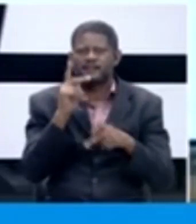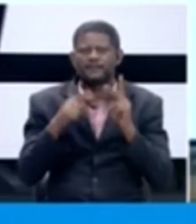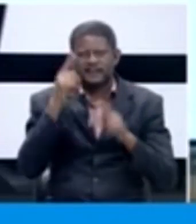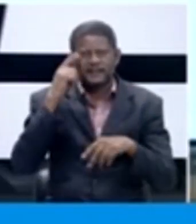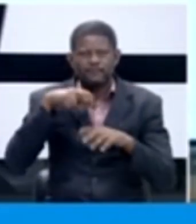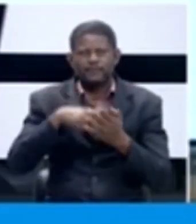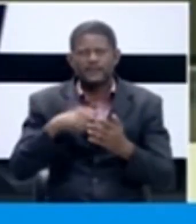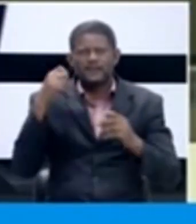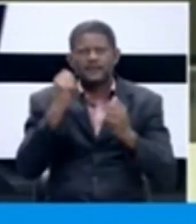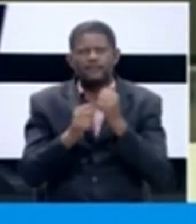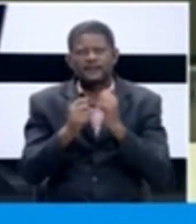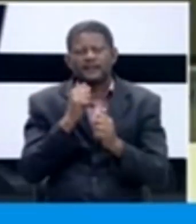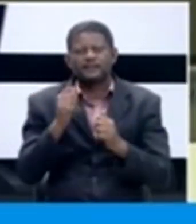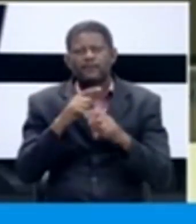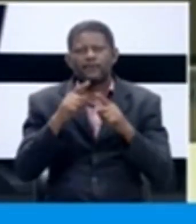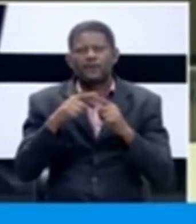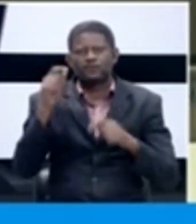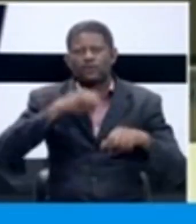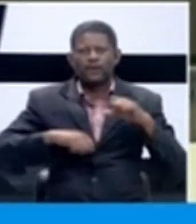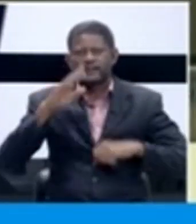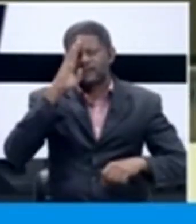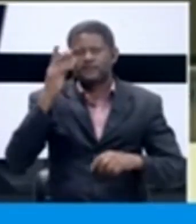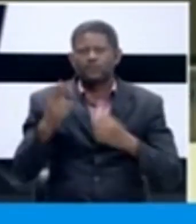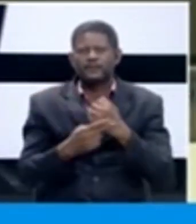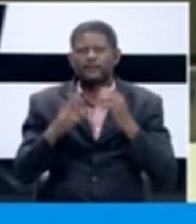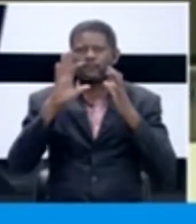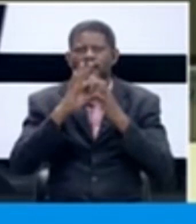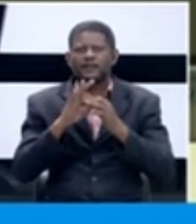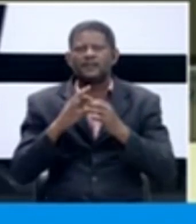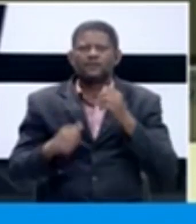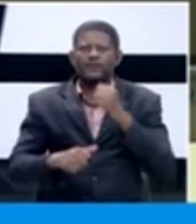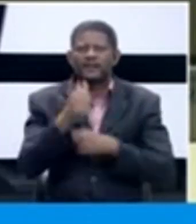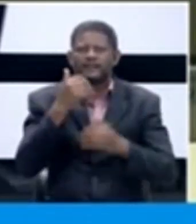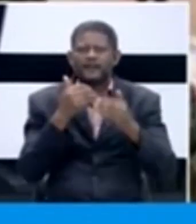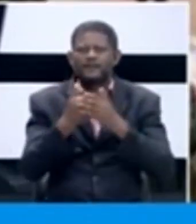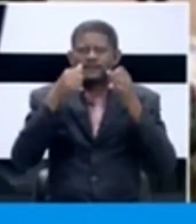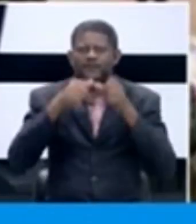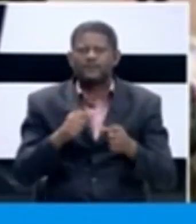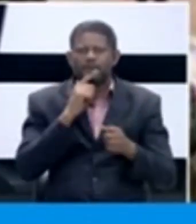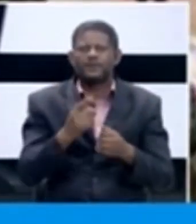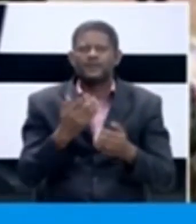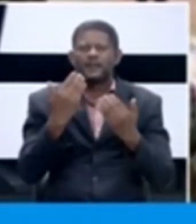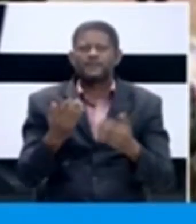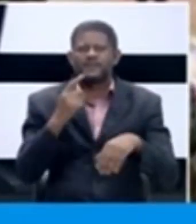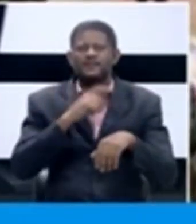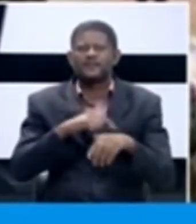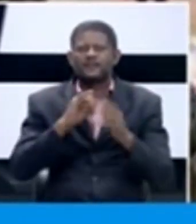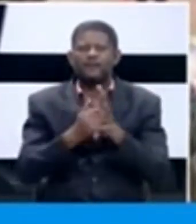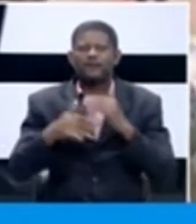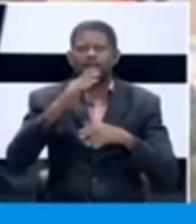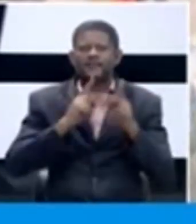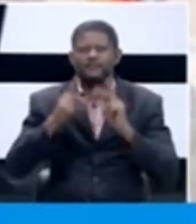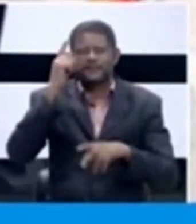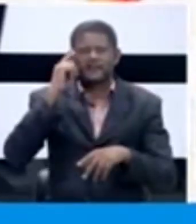ንምቕጥቃጥን በብእዋኑ ዝተፈላለዩ ሽርሕታት ማለት እውን ቁጠባዊ ማሕበራውን ሃስያታት እናብፅሐ ፀኒሑ እዩ። ኣብዚ ሕዚ እዋን ድማ ኣብ ልዕሊ ህዝቢ